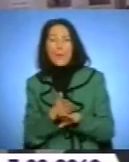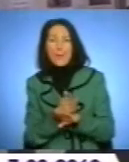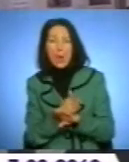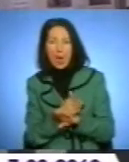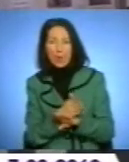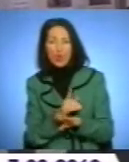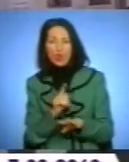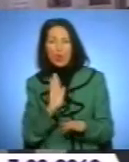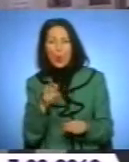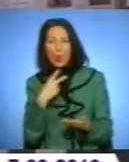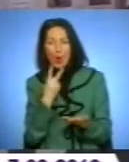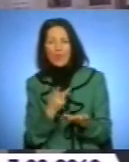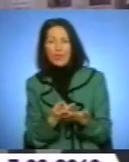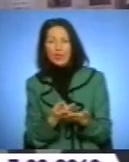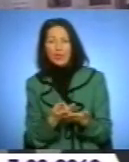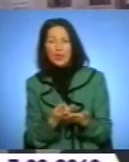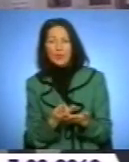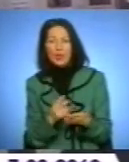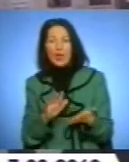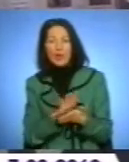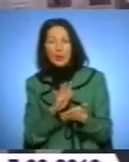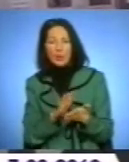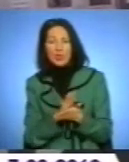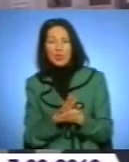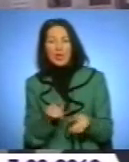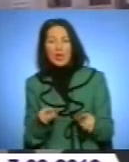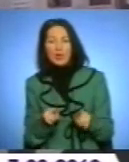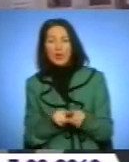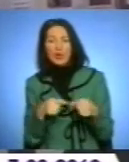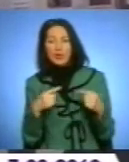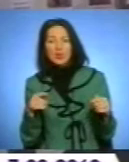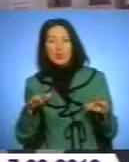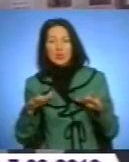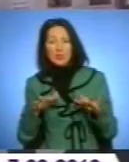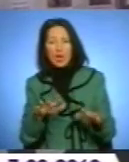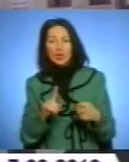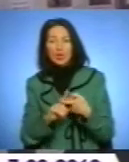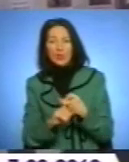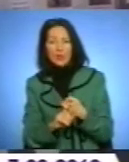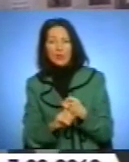була видна наочно, випустити. Ну, а також низка заходів, таких пов'язаних, як